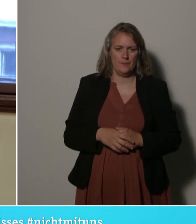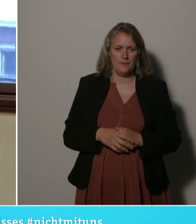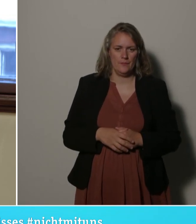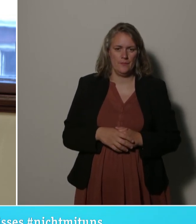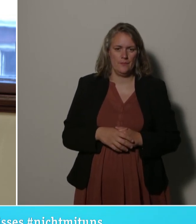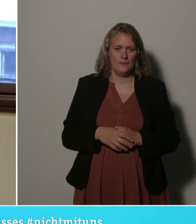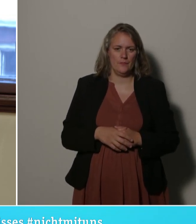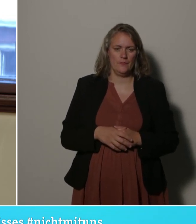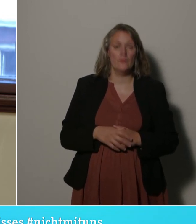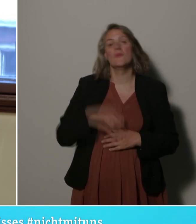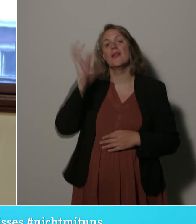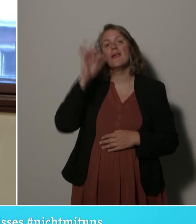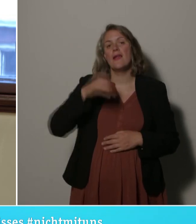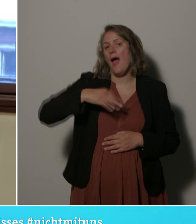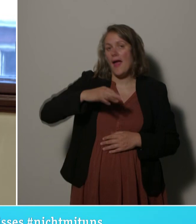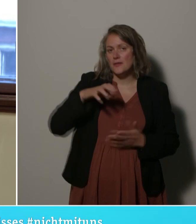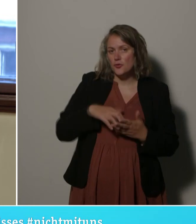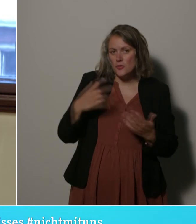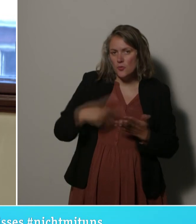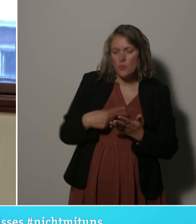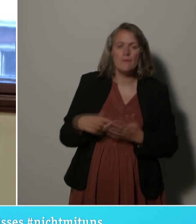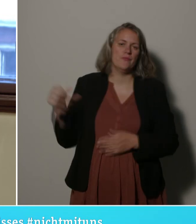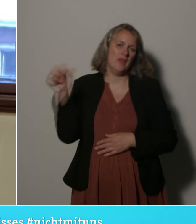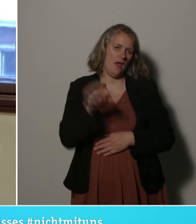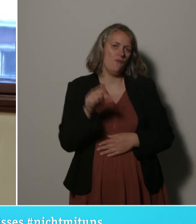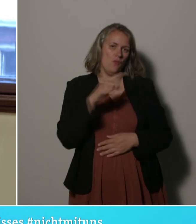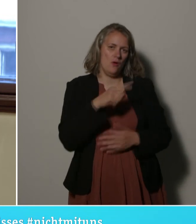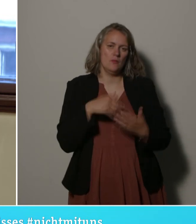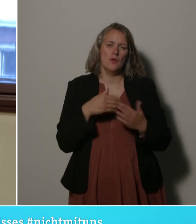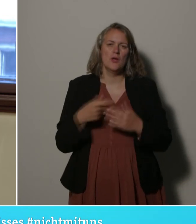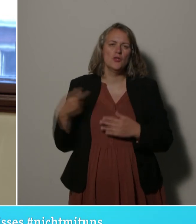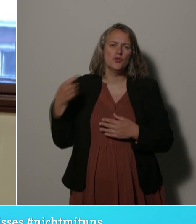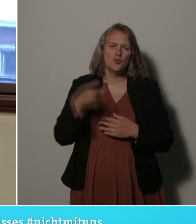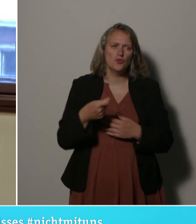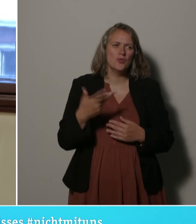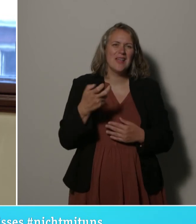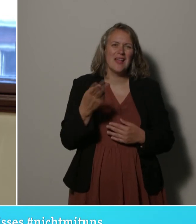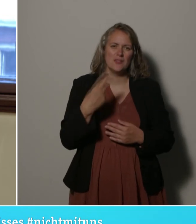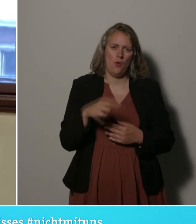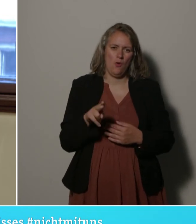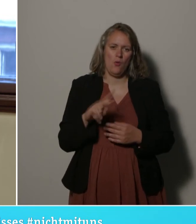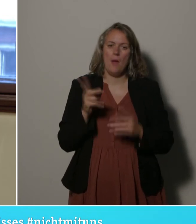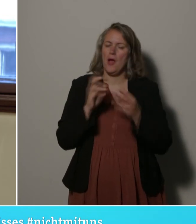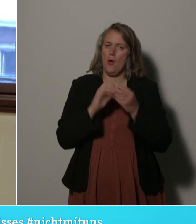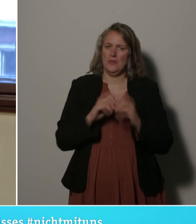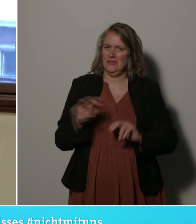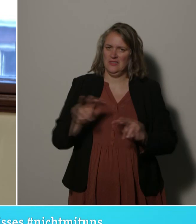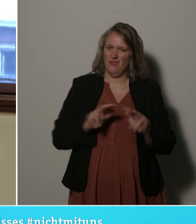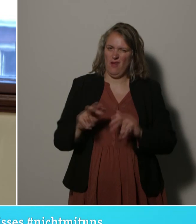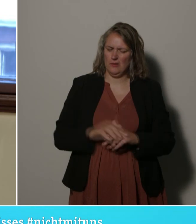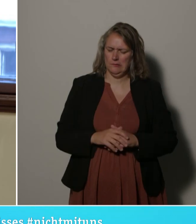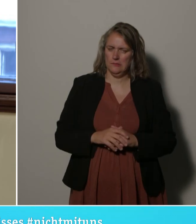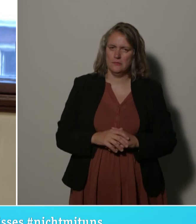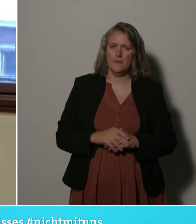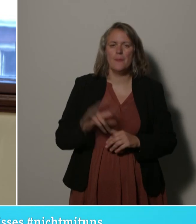Jena steht damit natürlich nicht allein. Erfurt beispielsweise zahlt einen Zuschuss von 30 Euro, was aber ein kompliziertes Verfahren ist.